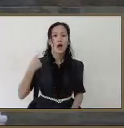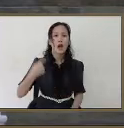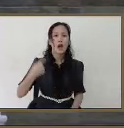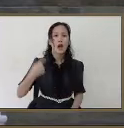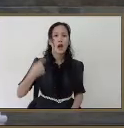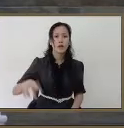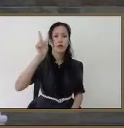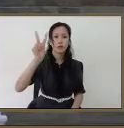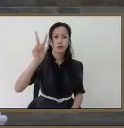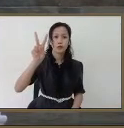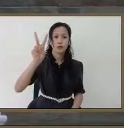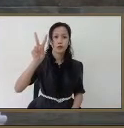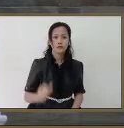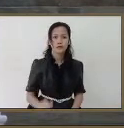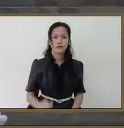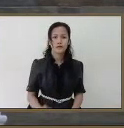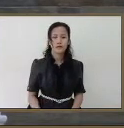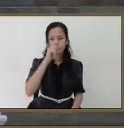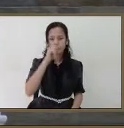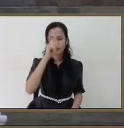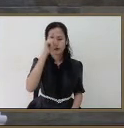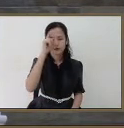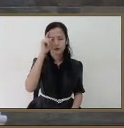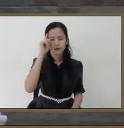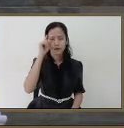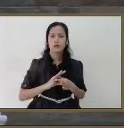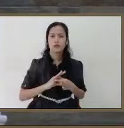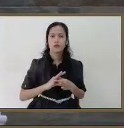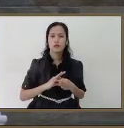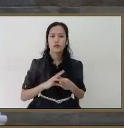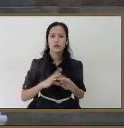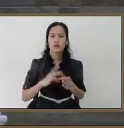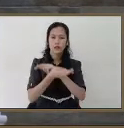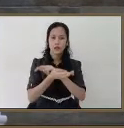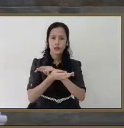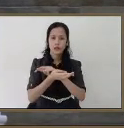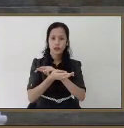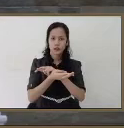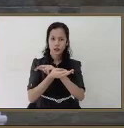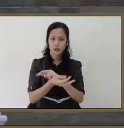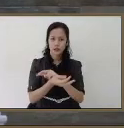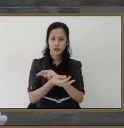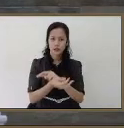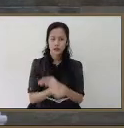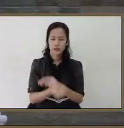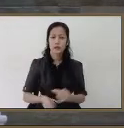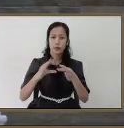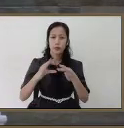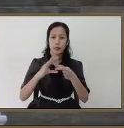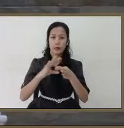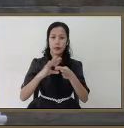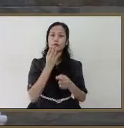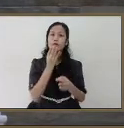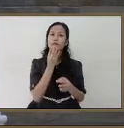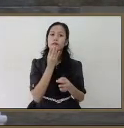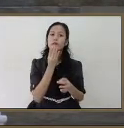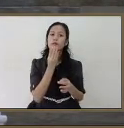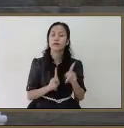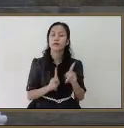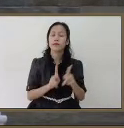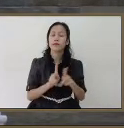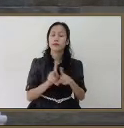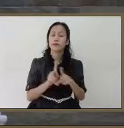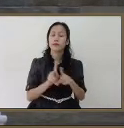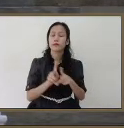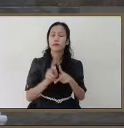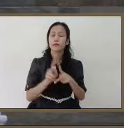two stages ng pagbabalik, okay, ng mga Hudyo from the captivity po ito, ha. From the captivity, may